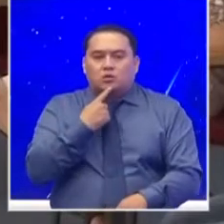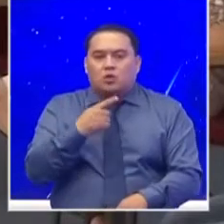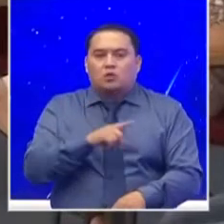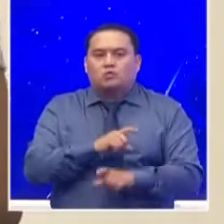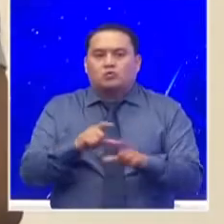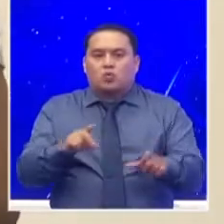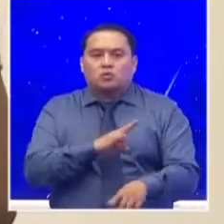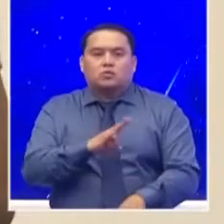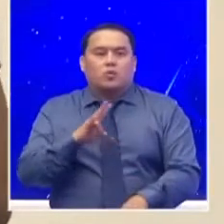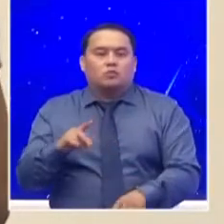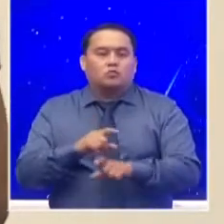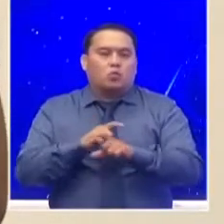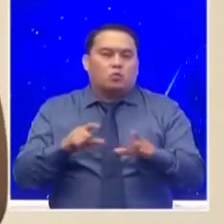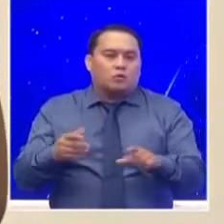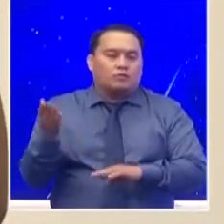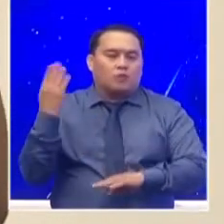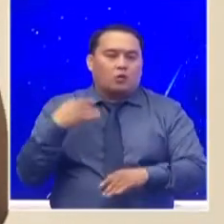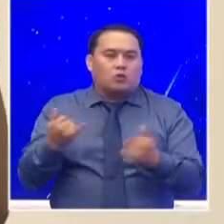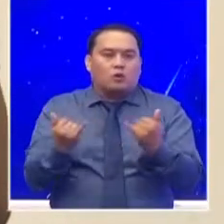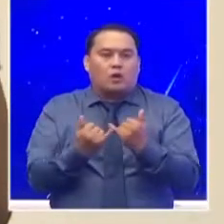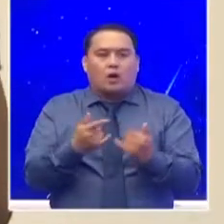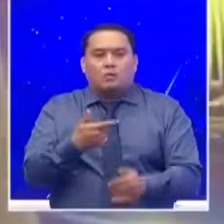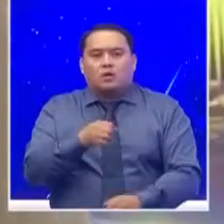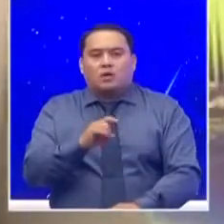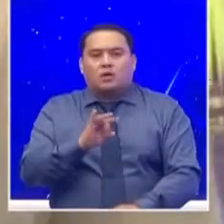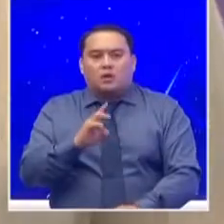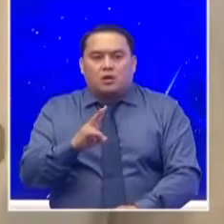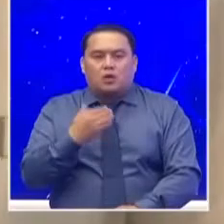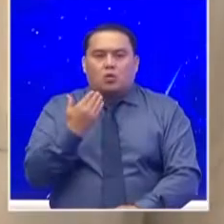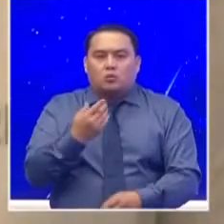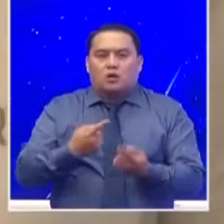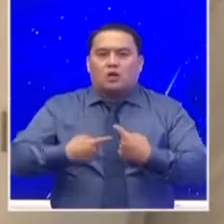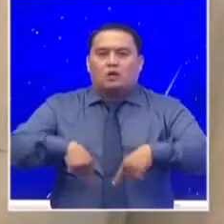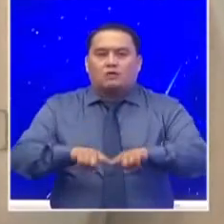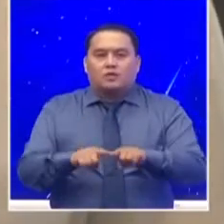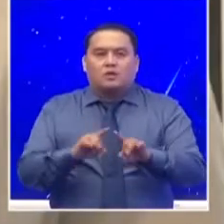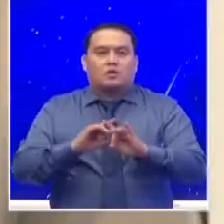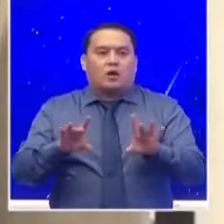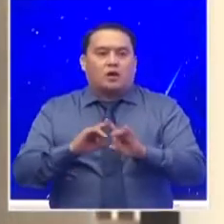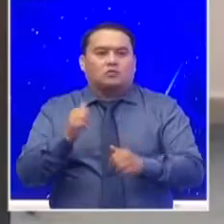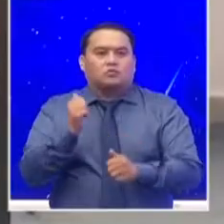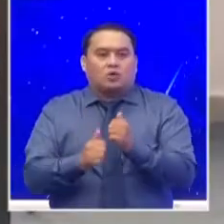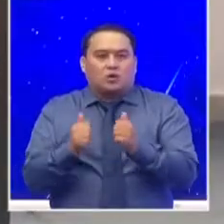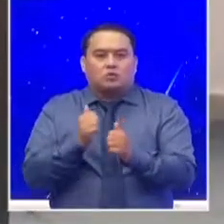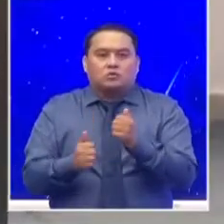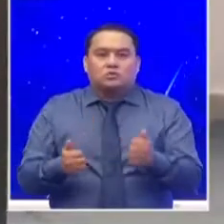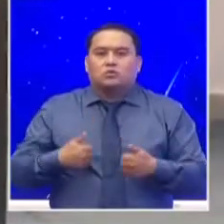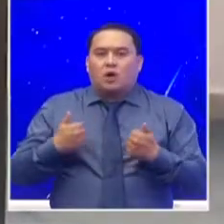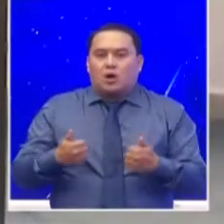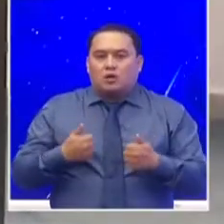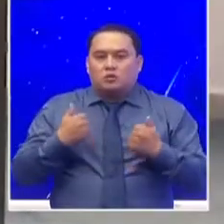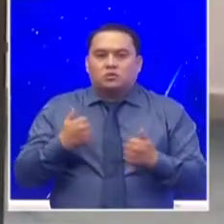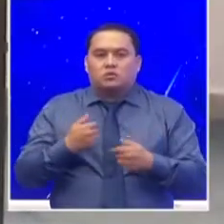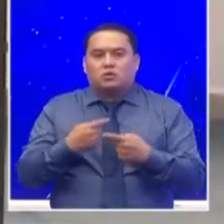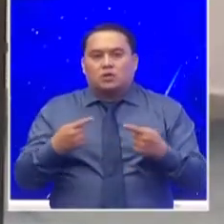клубе английского языка. Предыдущим гостем был Габриэль Чан из Кении. Организаторы секции говорят, что чаще стараются пригласить именно